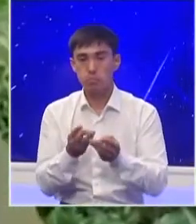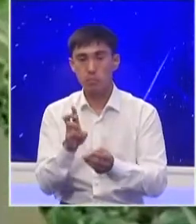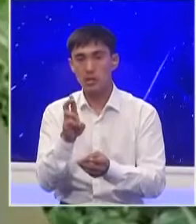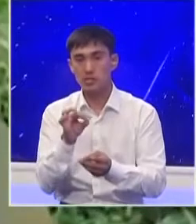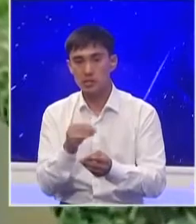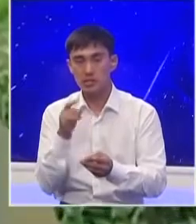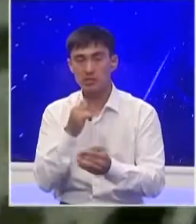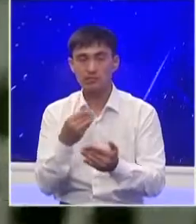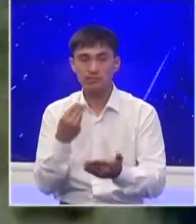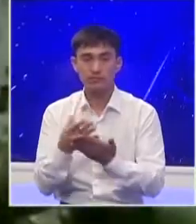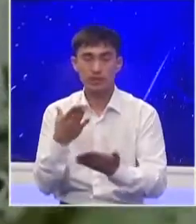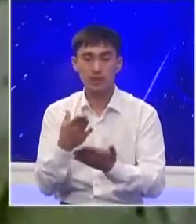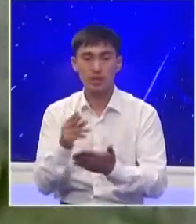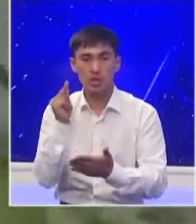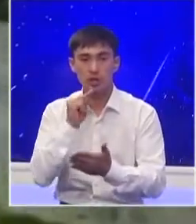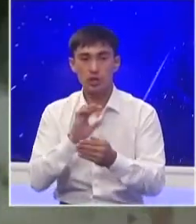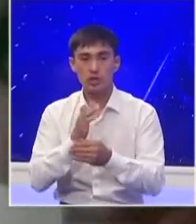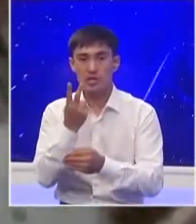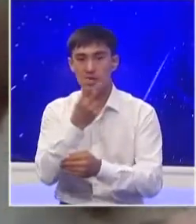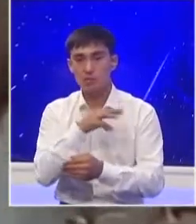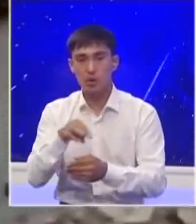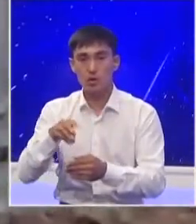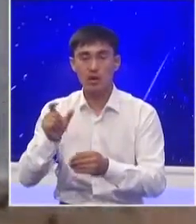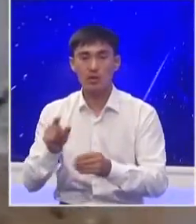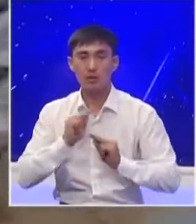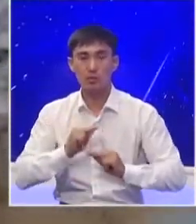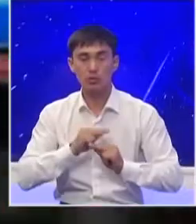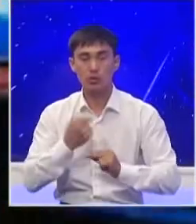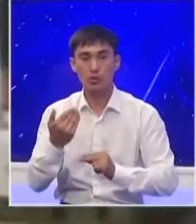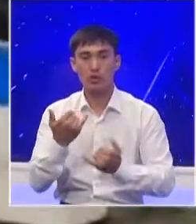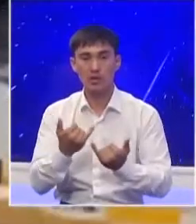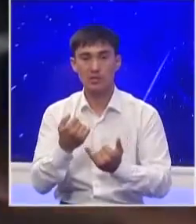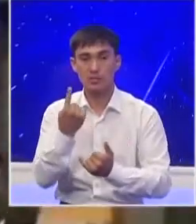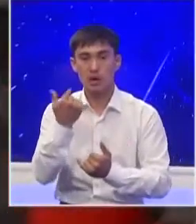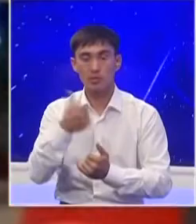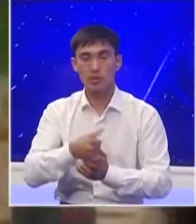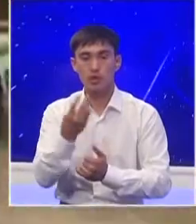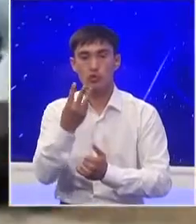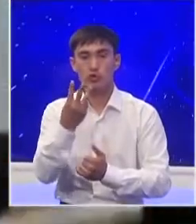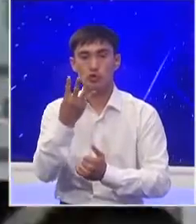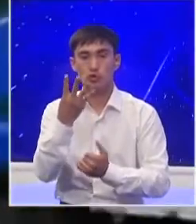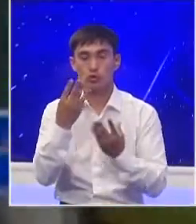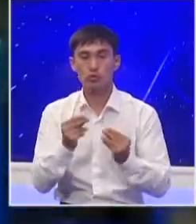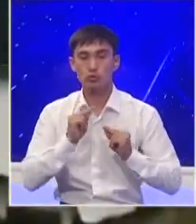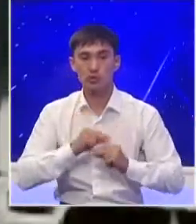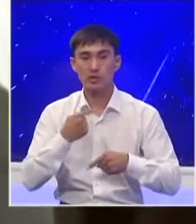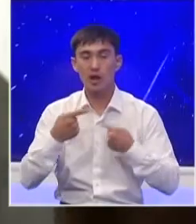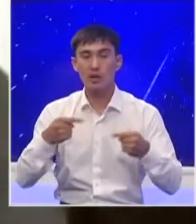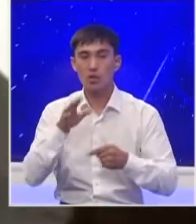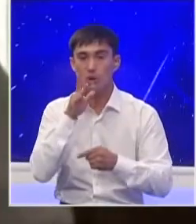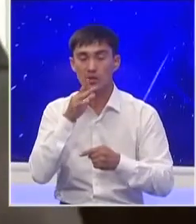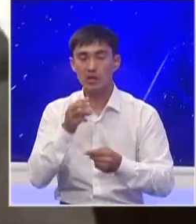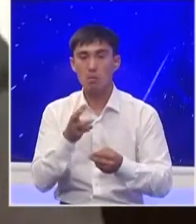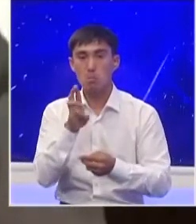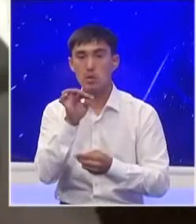туды. Елде шай өнеркәсібінде 2 миллиондай адам еңбек етеді. Олар қазір аптасына 3-4 күн ғана жұмыс істейді. Қалған уақытта